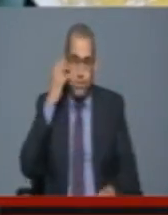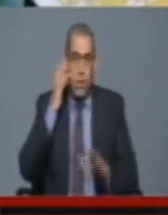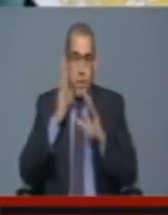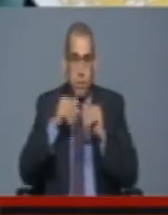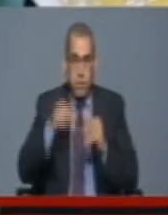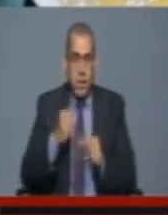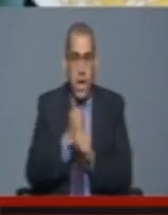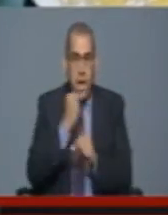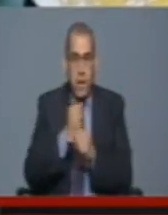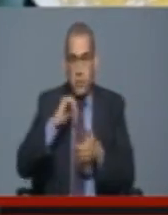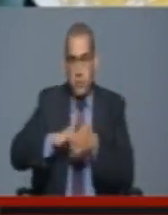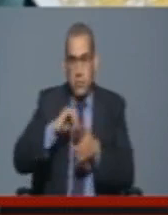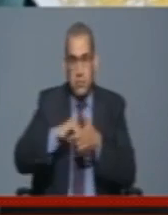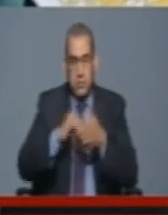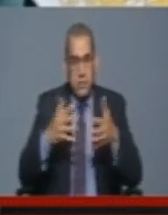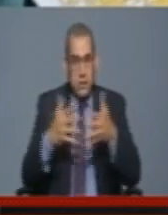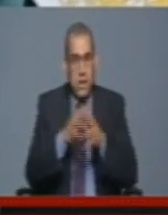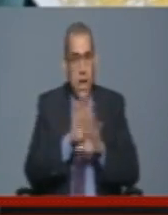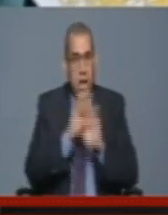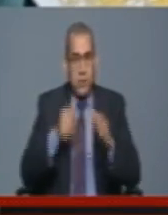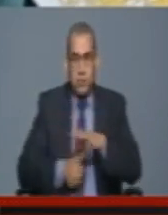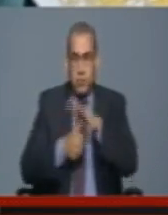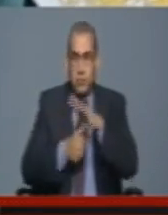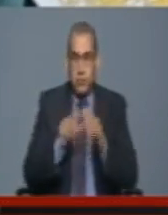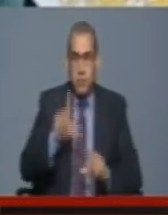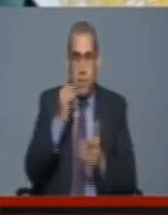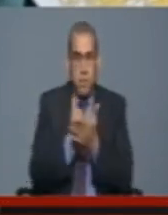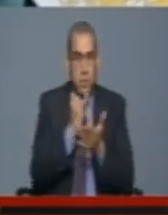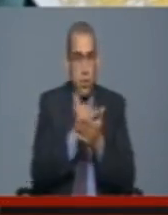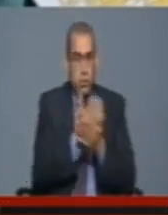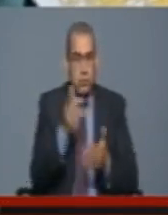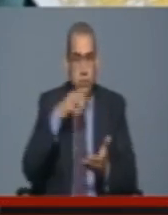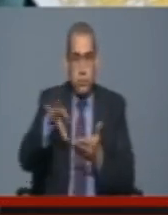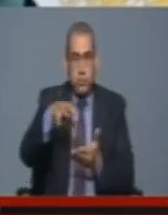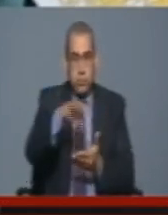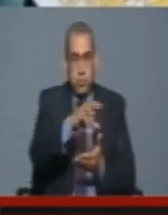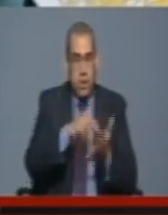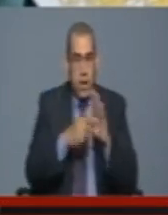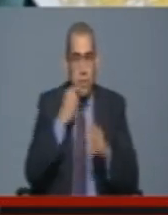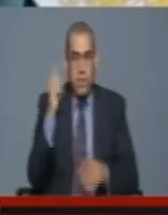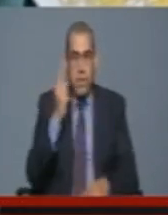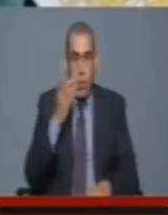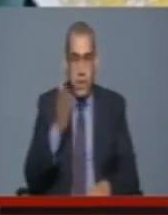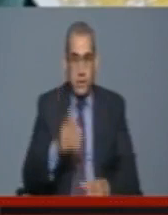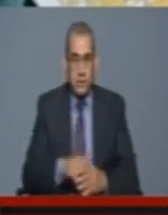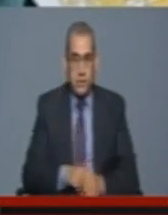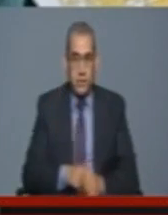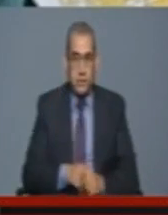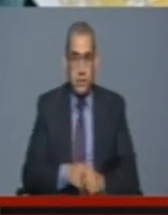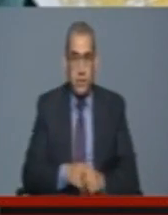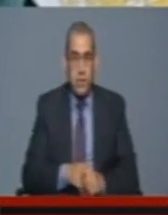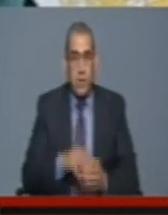كما كثفت الدولة اتصالاتها الدولية مع القادة والمسؤولين الإقليميين والدوليين، حيث